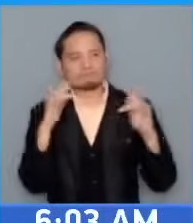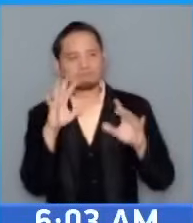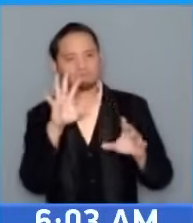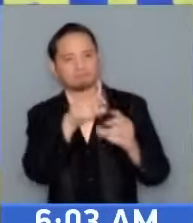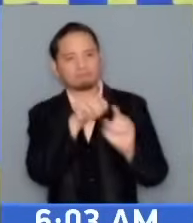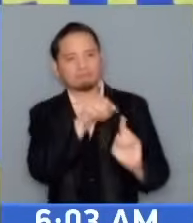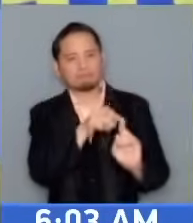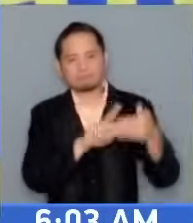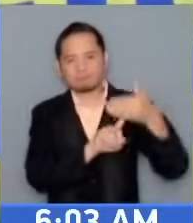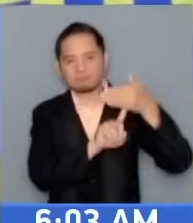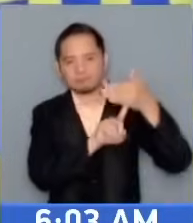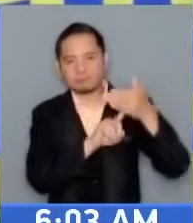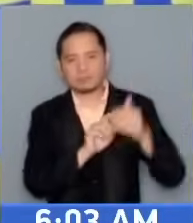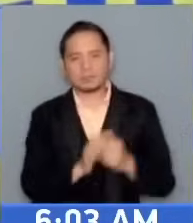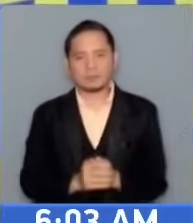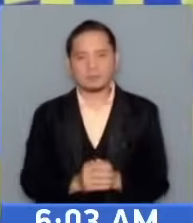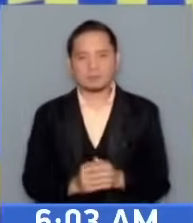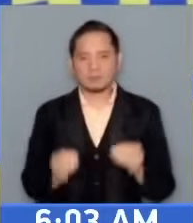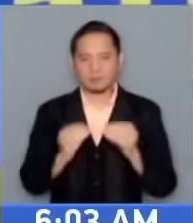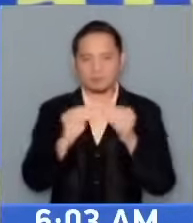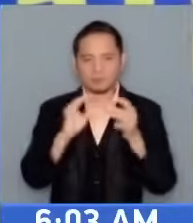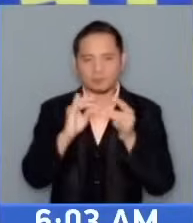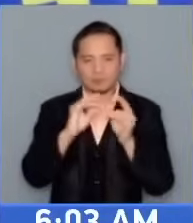Agustin. James.